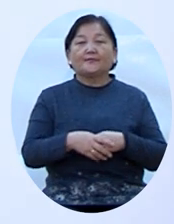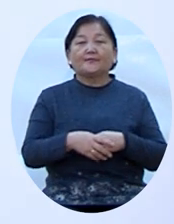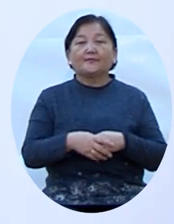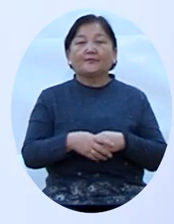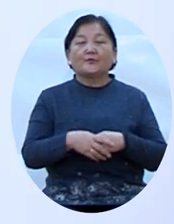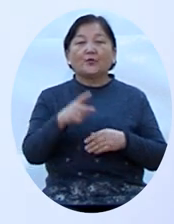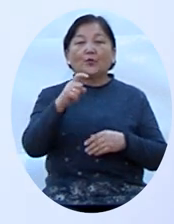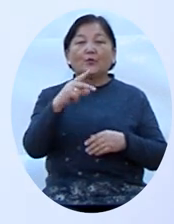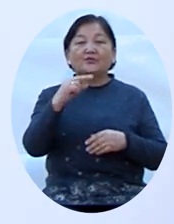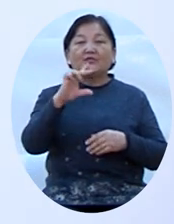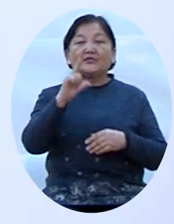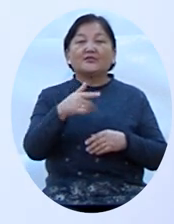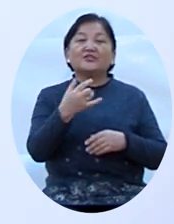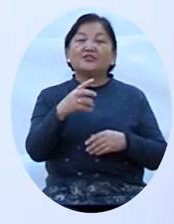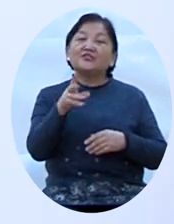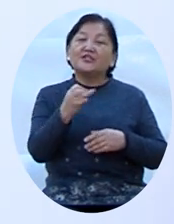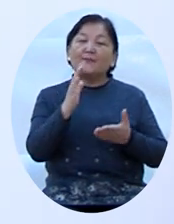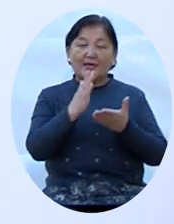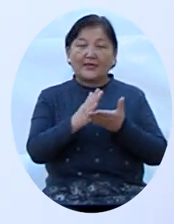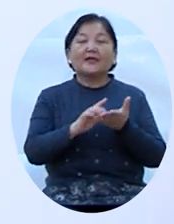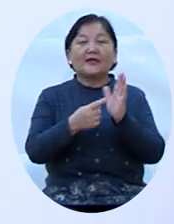нь хүчлэлэг шинжийг үзүүлж байна.